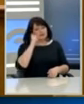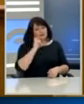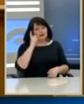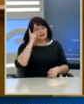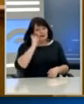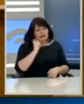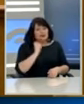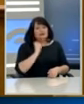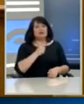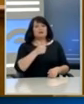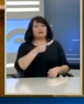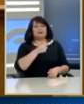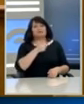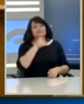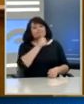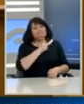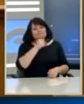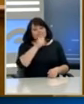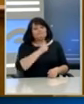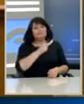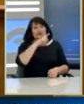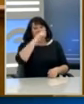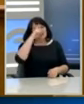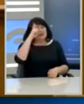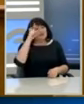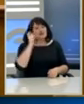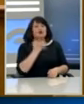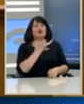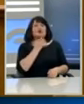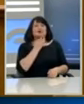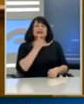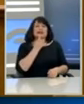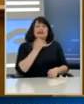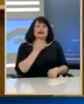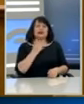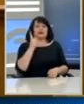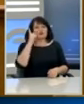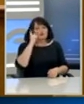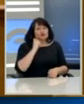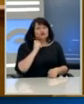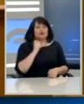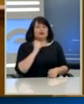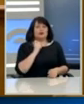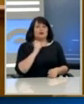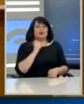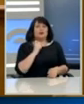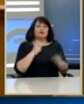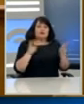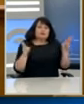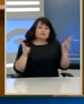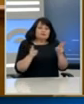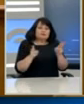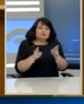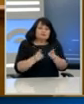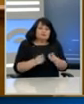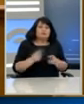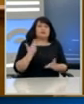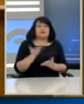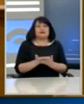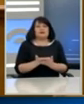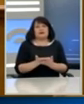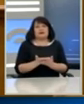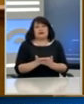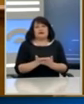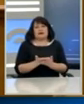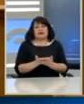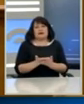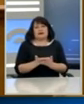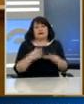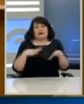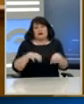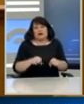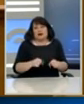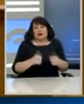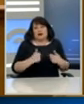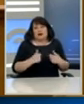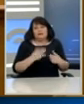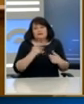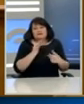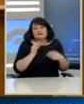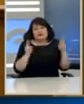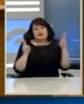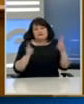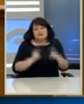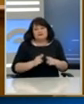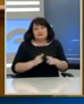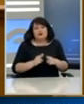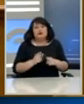περιορισμούς μιας προσβλητικά περιορισμένης κυριαρχίας. Όπως γνωρίζουμε ότι και ο μόνος τρόπος για